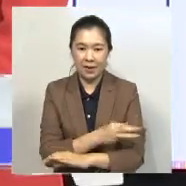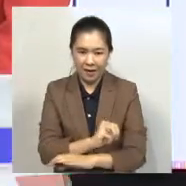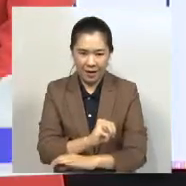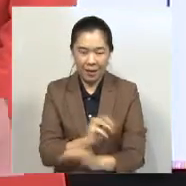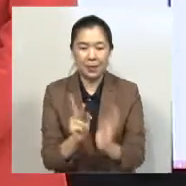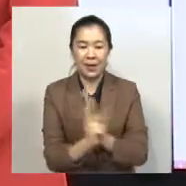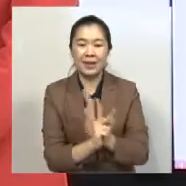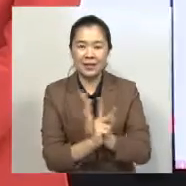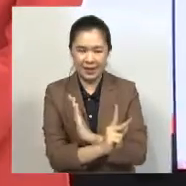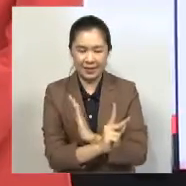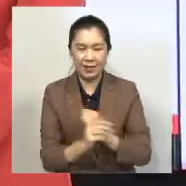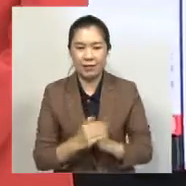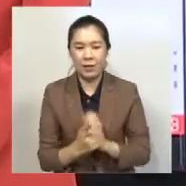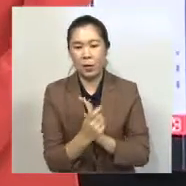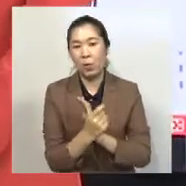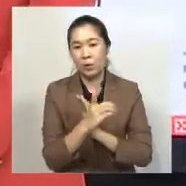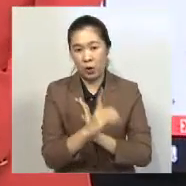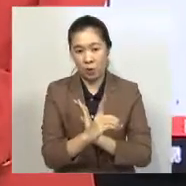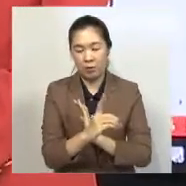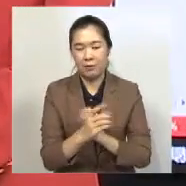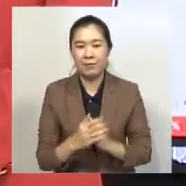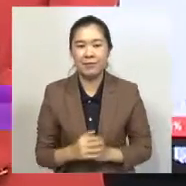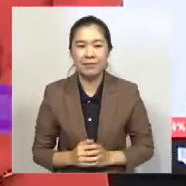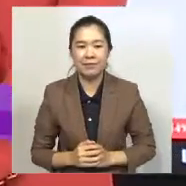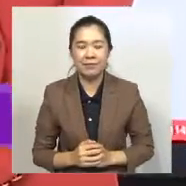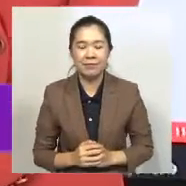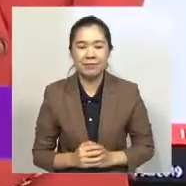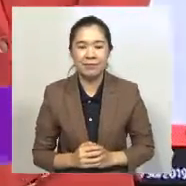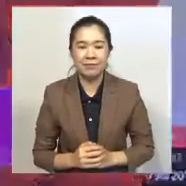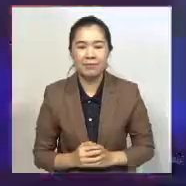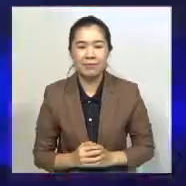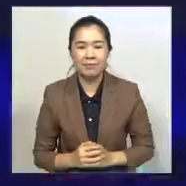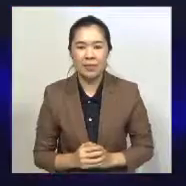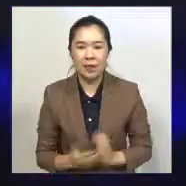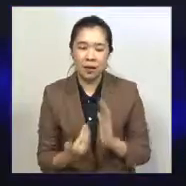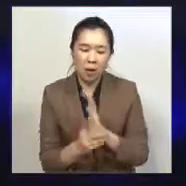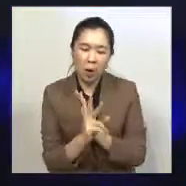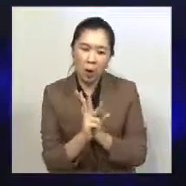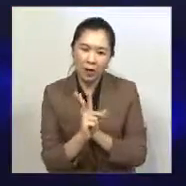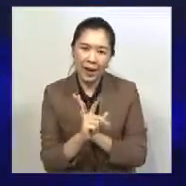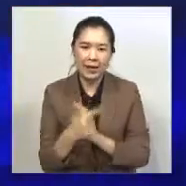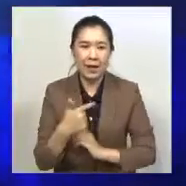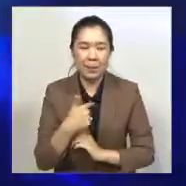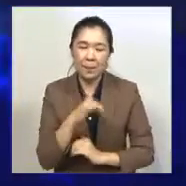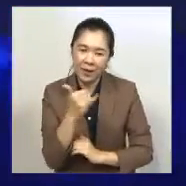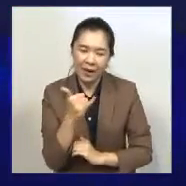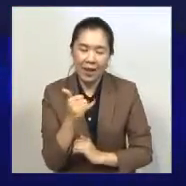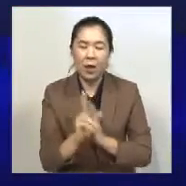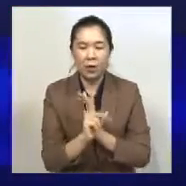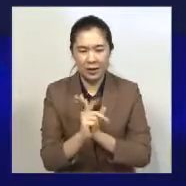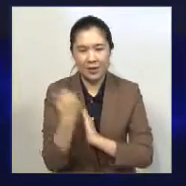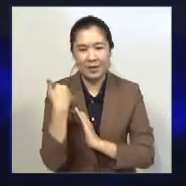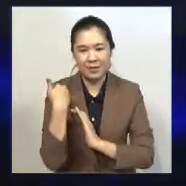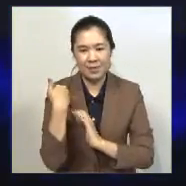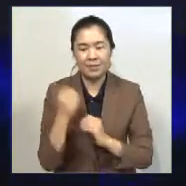าฬสินธุ์กลุ่มนี้อุดรธานีส่วนหนึ่งนะครับแล้วก็ขอนแก่นจริงๆอาจจะโดนได้ด้วยนะฮะเพราะว่ามันเป็นลักษณะ